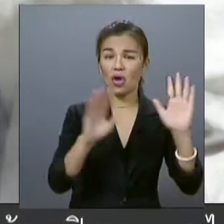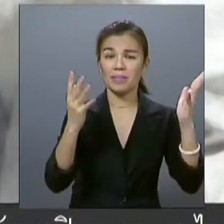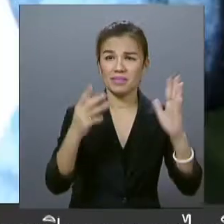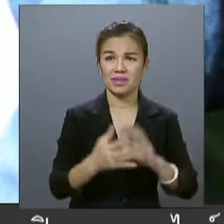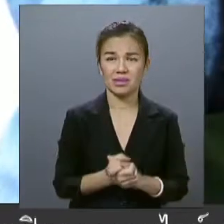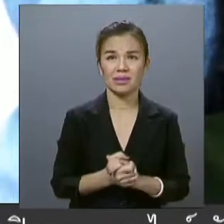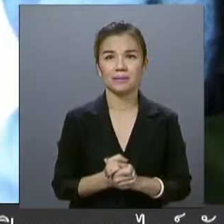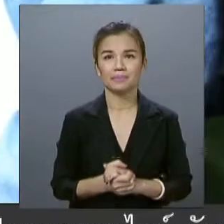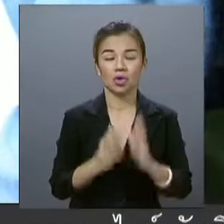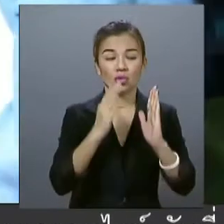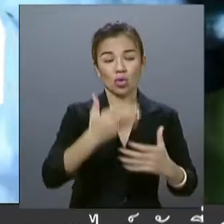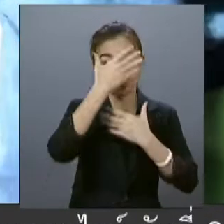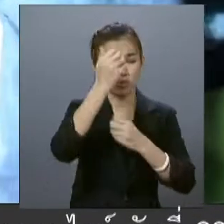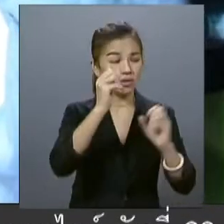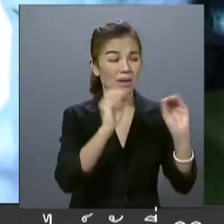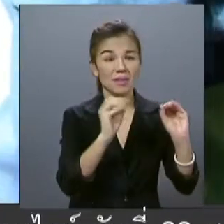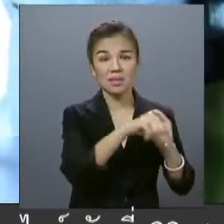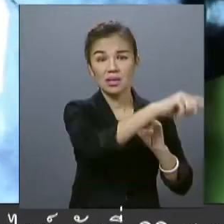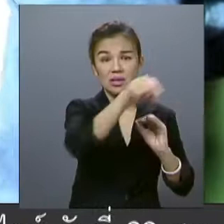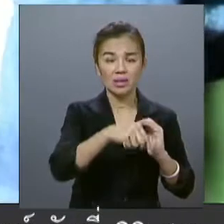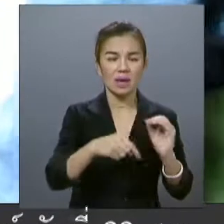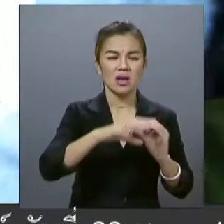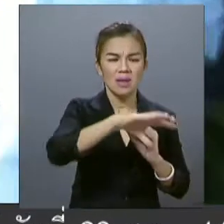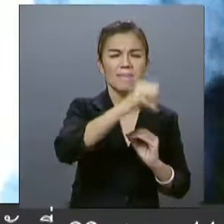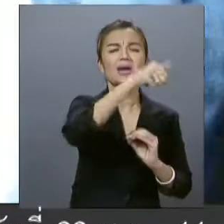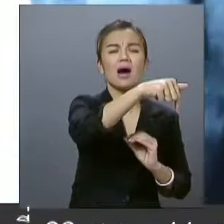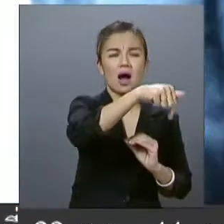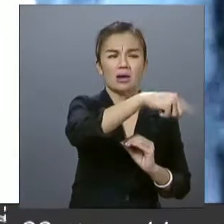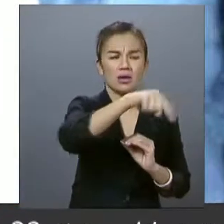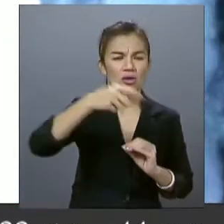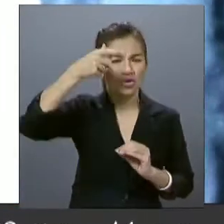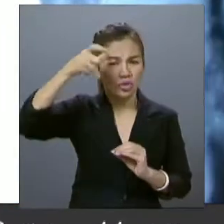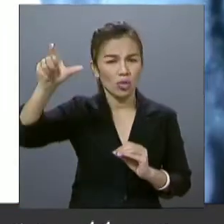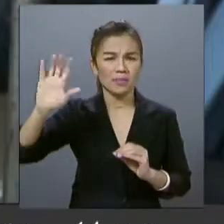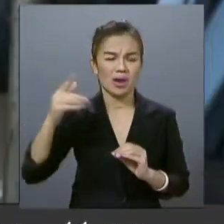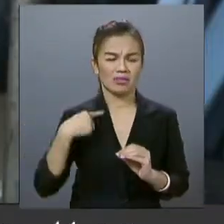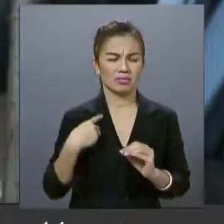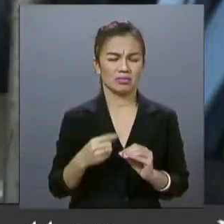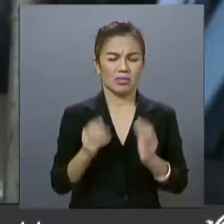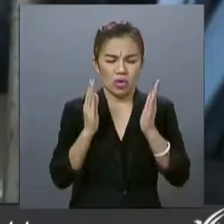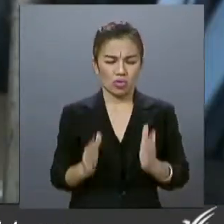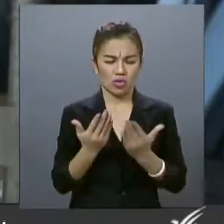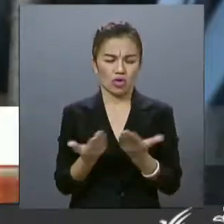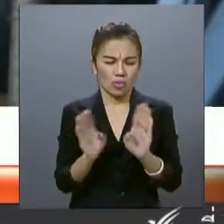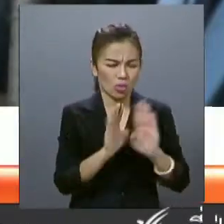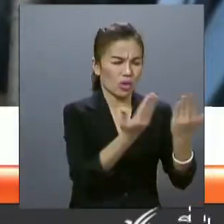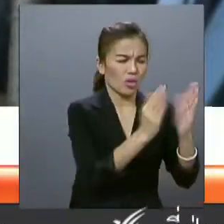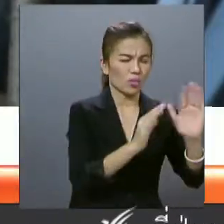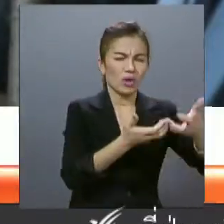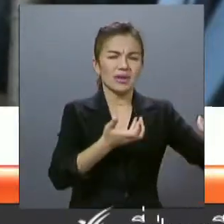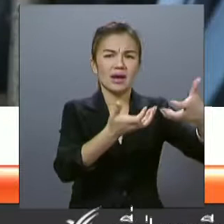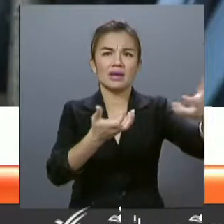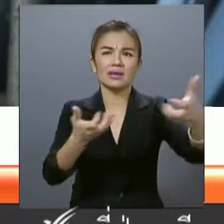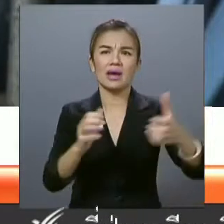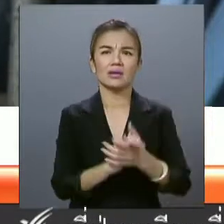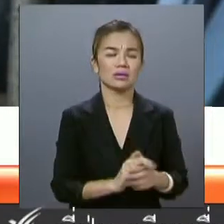ไม่ให้ความสนใจเนื่องจากเป็นชุมชนเมืองไม่ใช่ชนบทจึงต่างคนต่างอยู ่ไม่มีใครสนใจก็เอามาลงแค่นี้เอามาลง